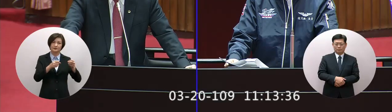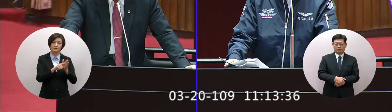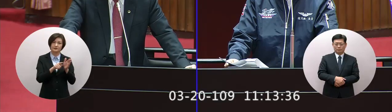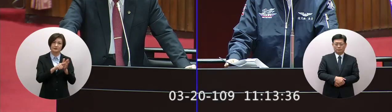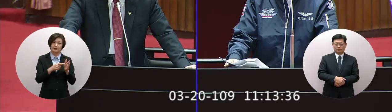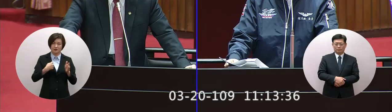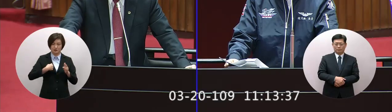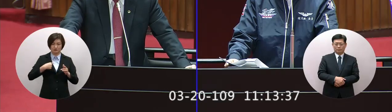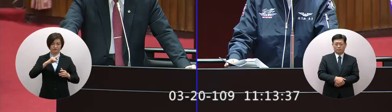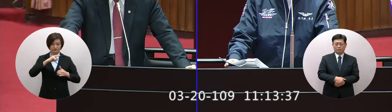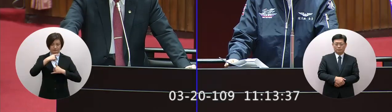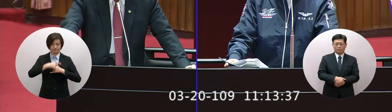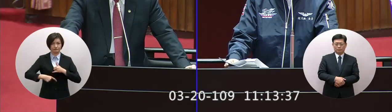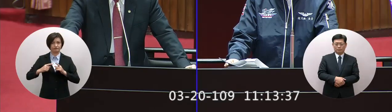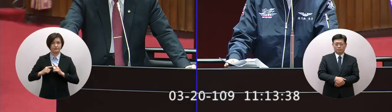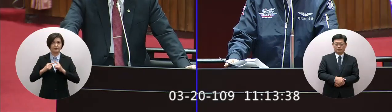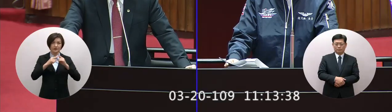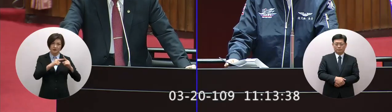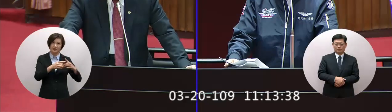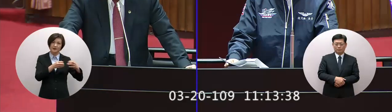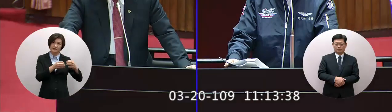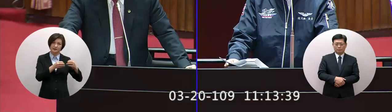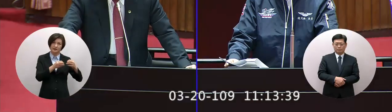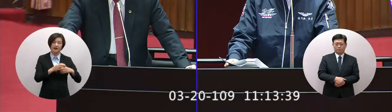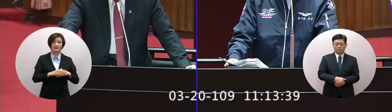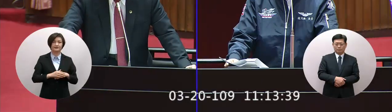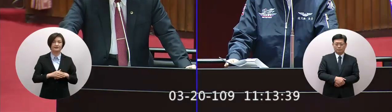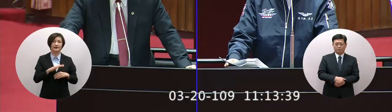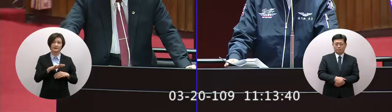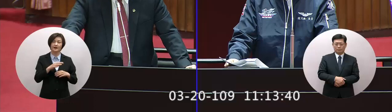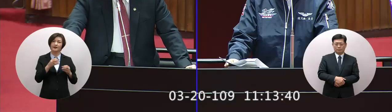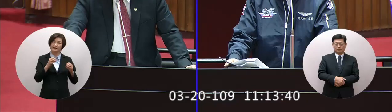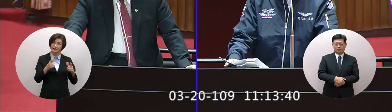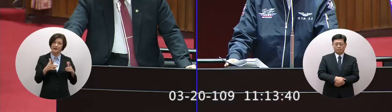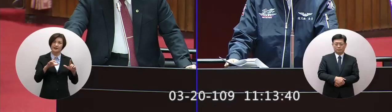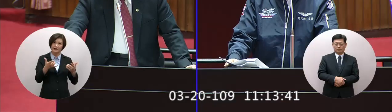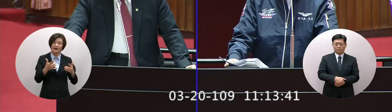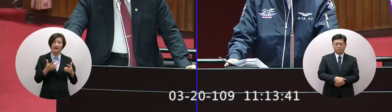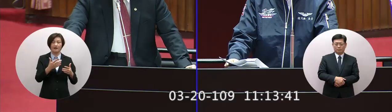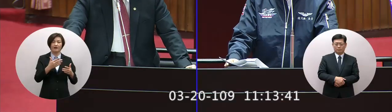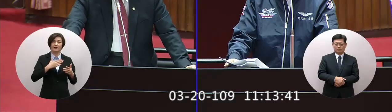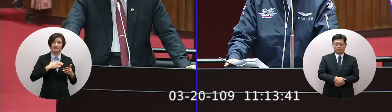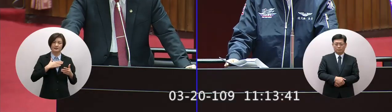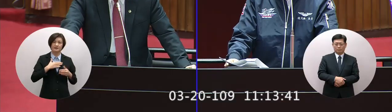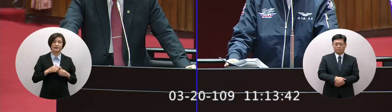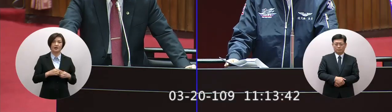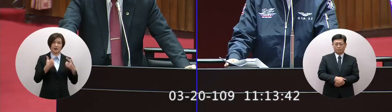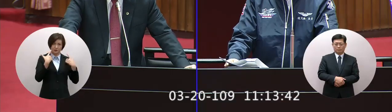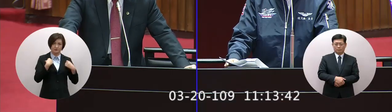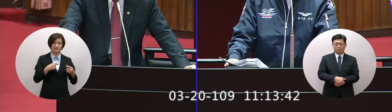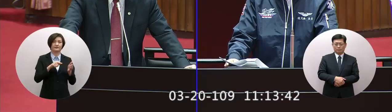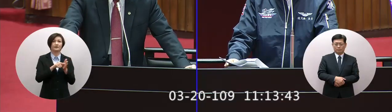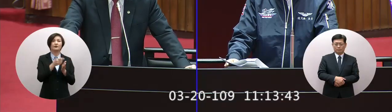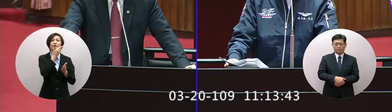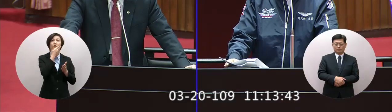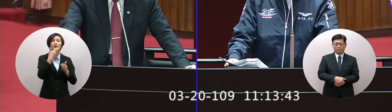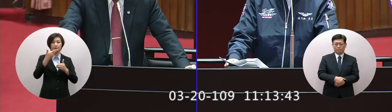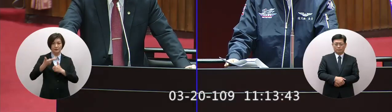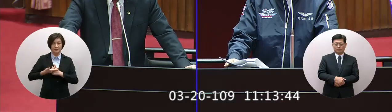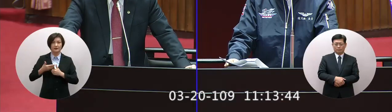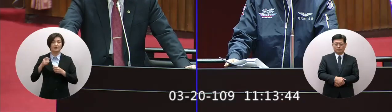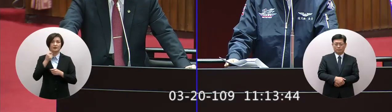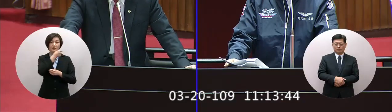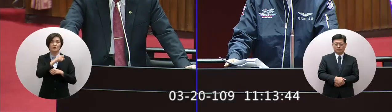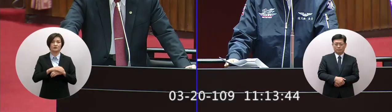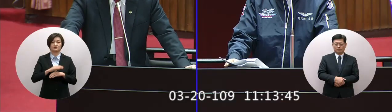自跑去跟他们谈，那也告了一个段落。他们也了解，他们的善意本来要专利给我们，但是我